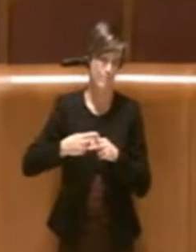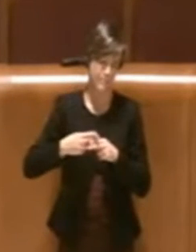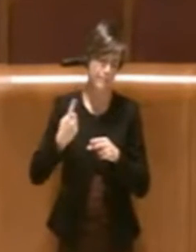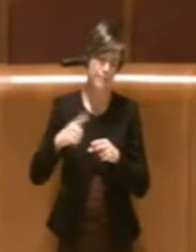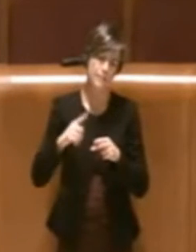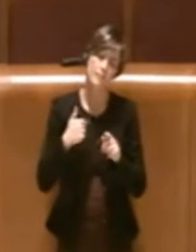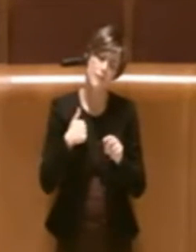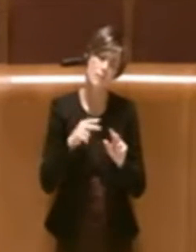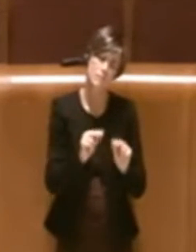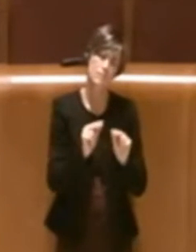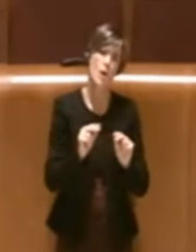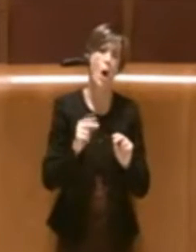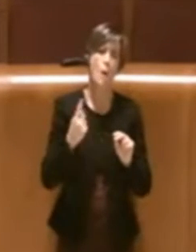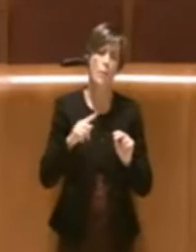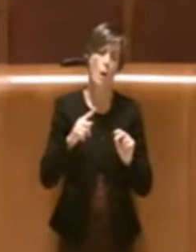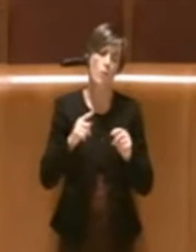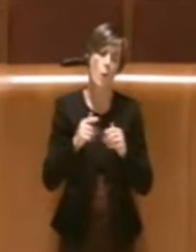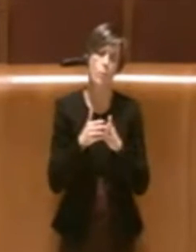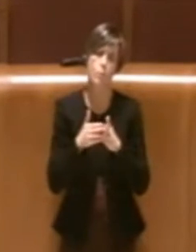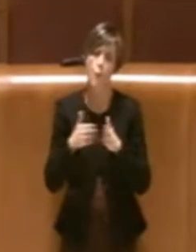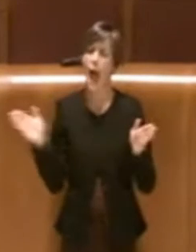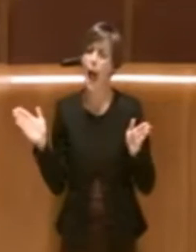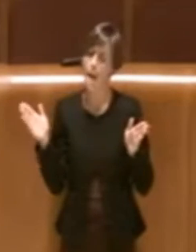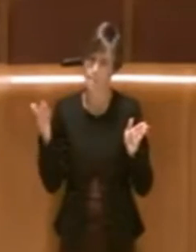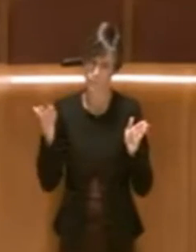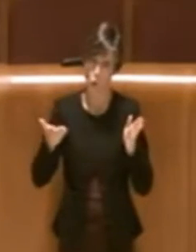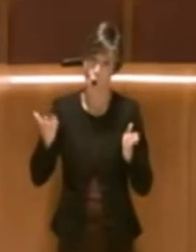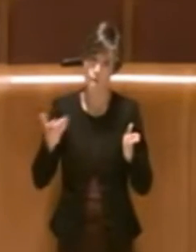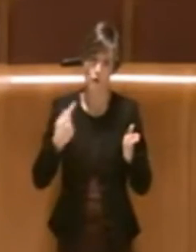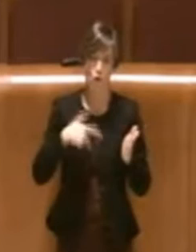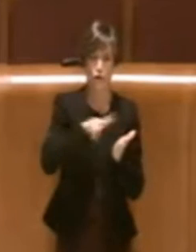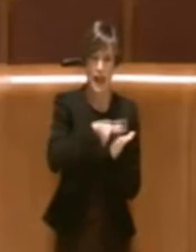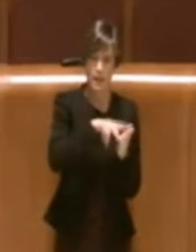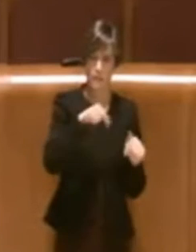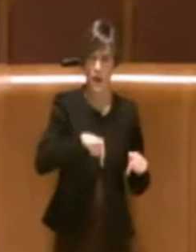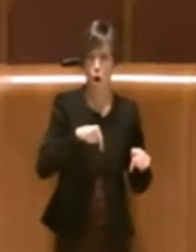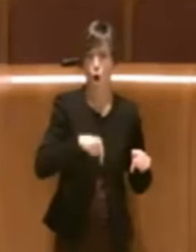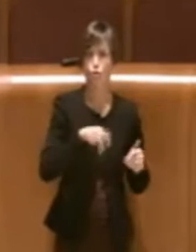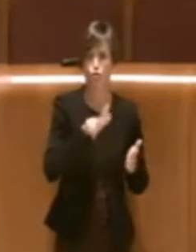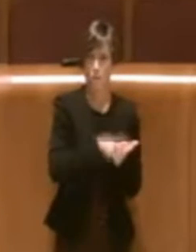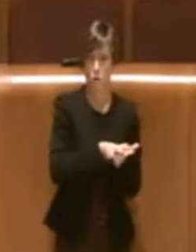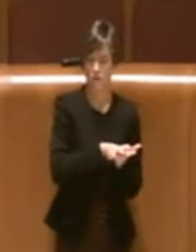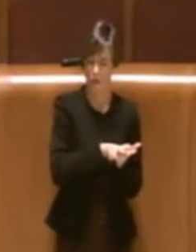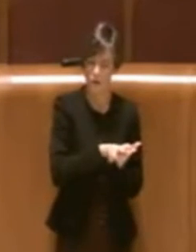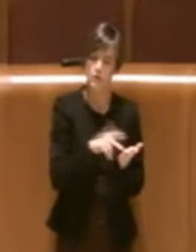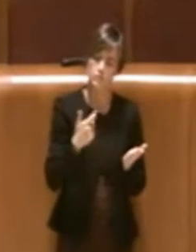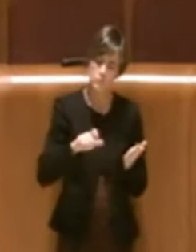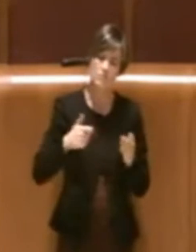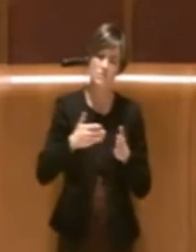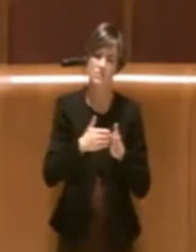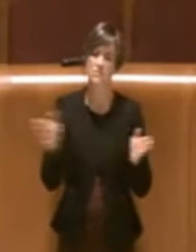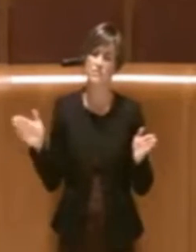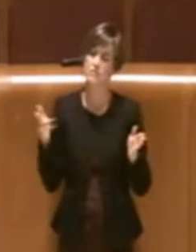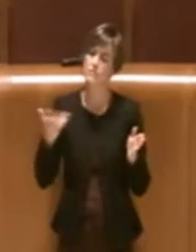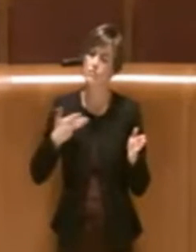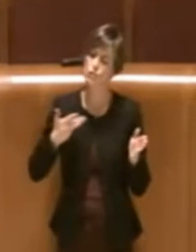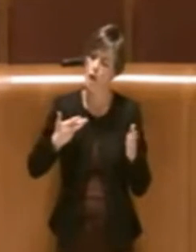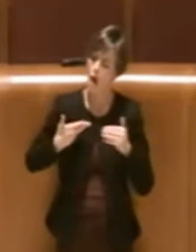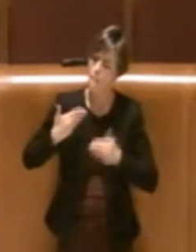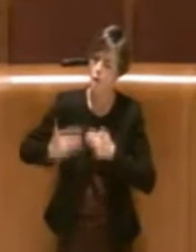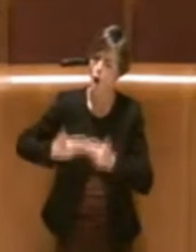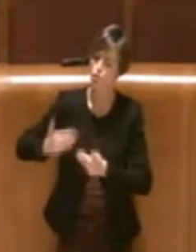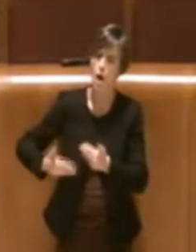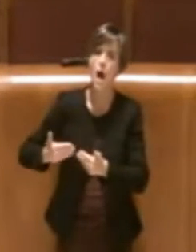oggi, perché con Reinventiamo Roma, per esempio, abbiamo indicato anche il processo che si è messo in piedi e